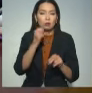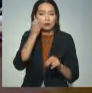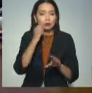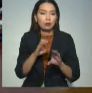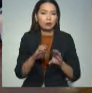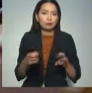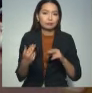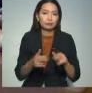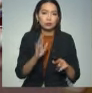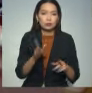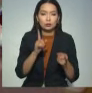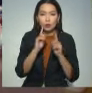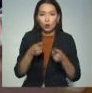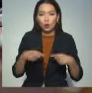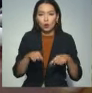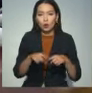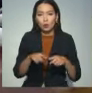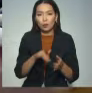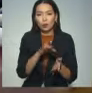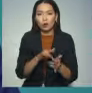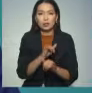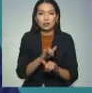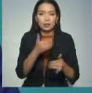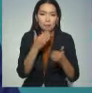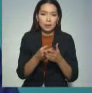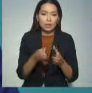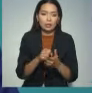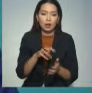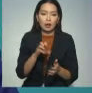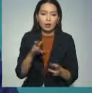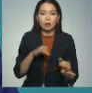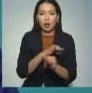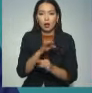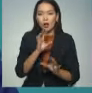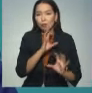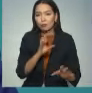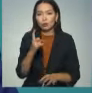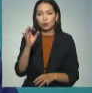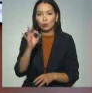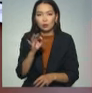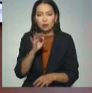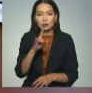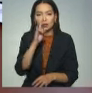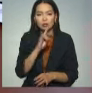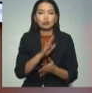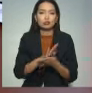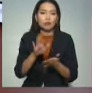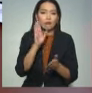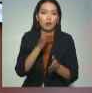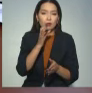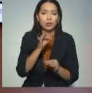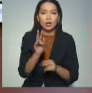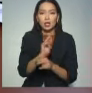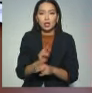заседании общественного совета по региональному развитию при партии Аманат обсуждали обеспечение 100% казахстанцев чистой питьевой водой и ремонт